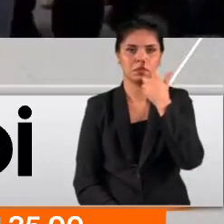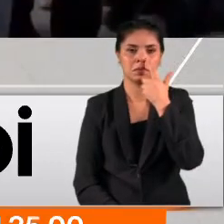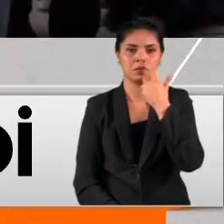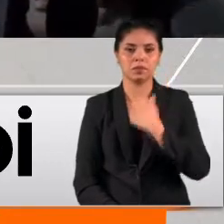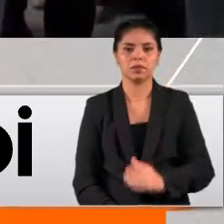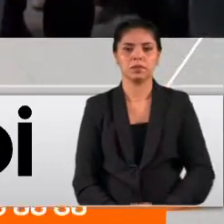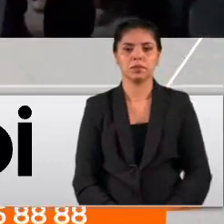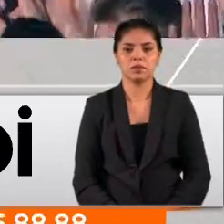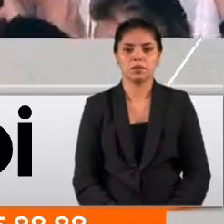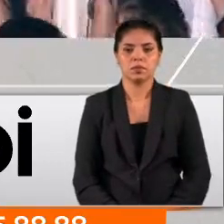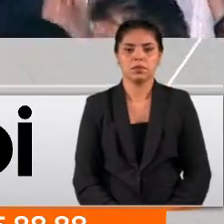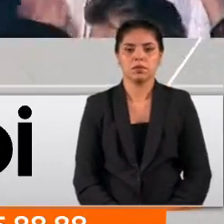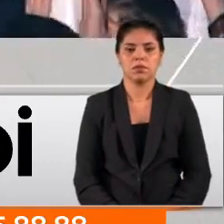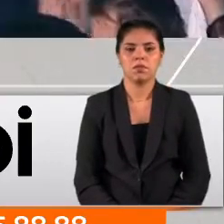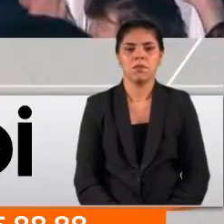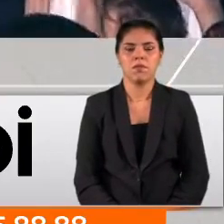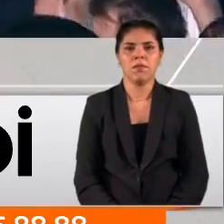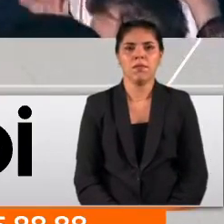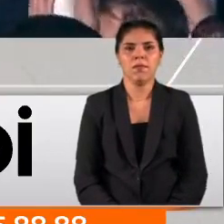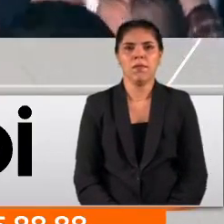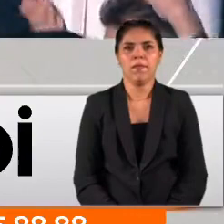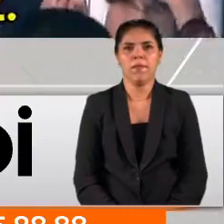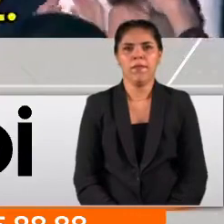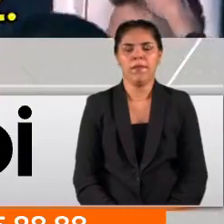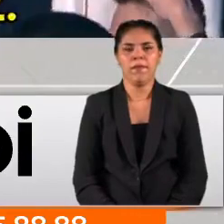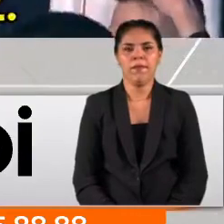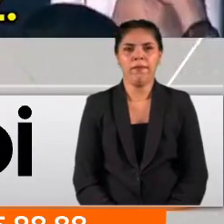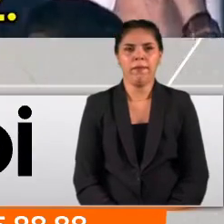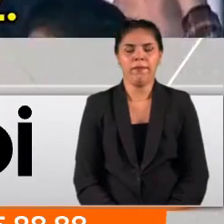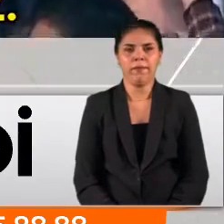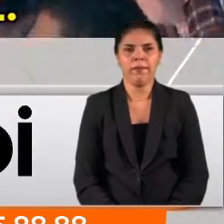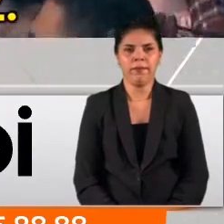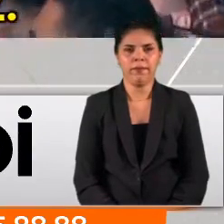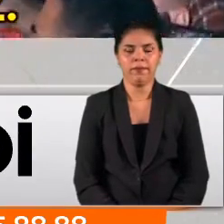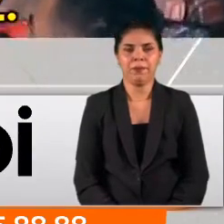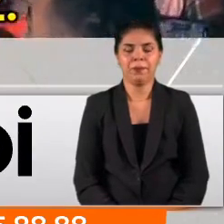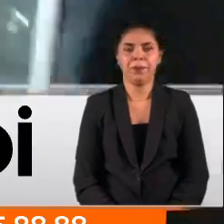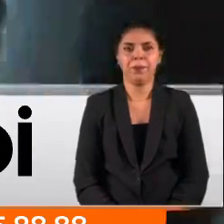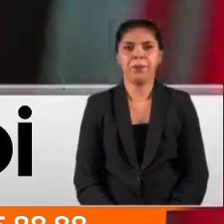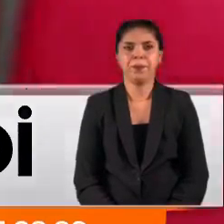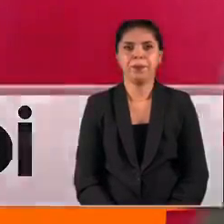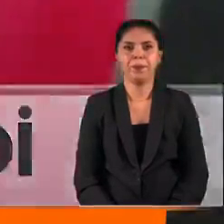kenti kazandığımız zaman bundan büyük mutluluk duyuyoruz. Bunu bir başarı olarak yorumlamak istiyoruz.